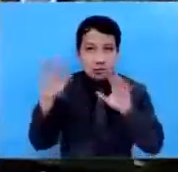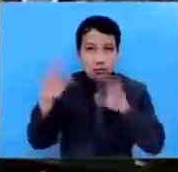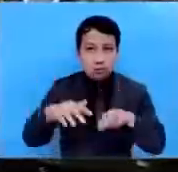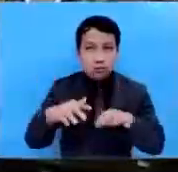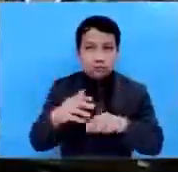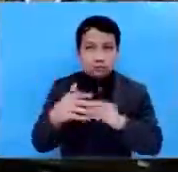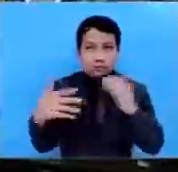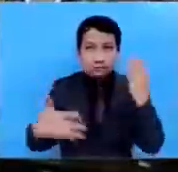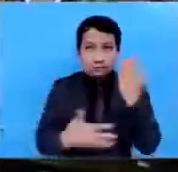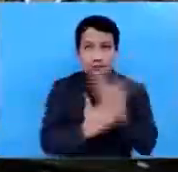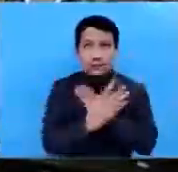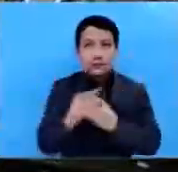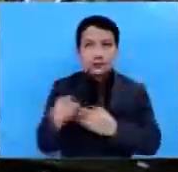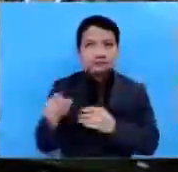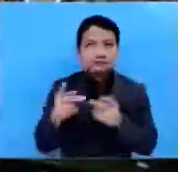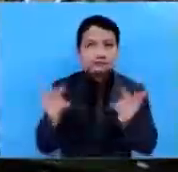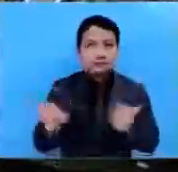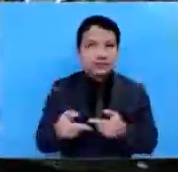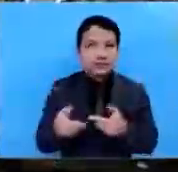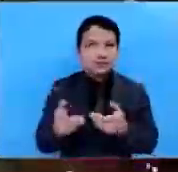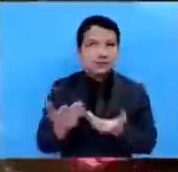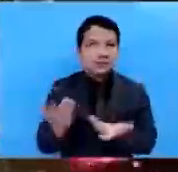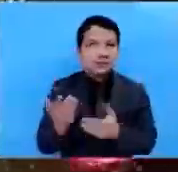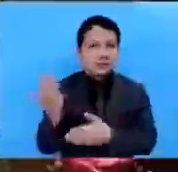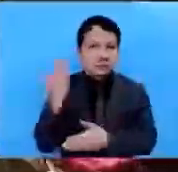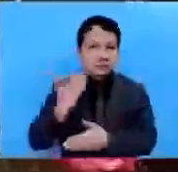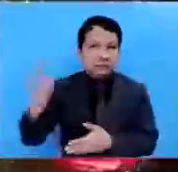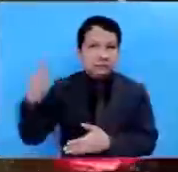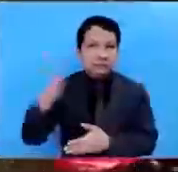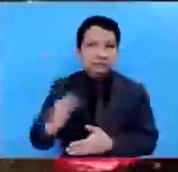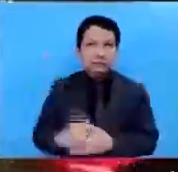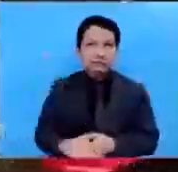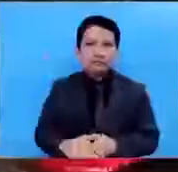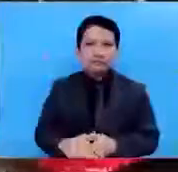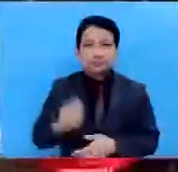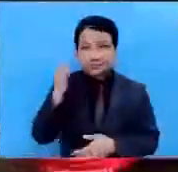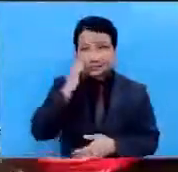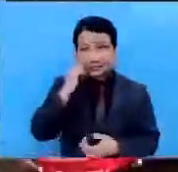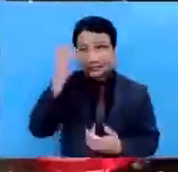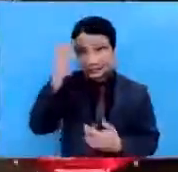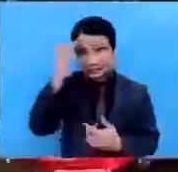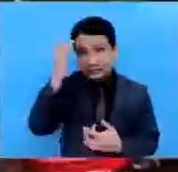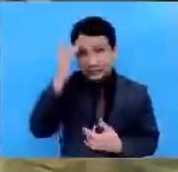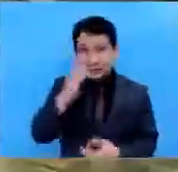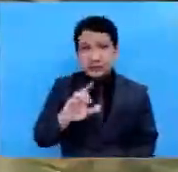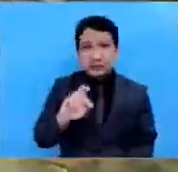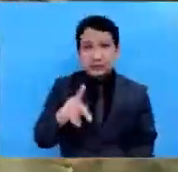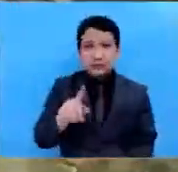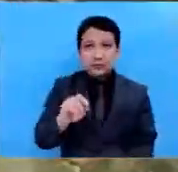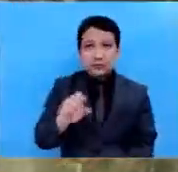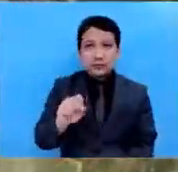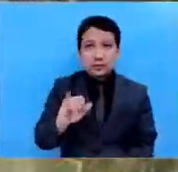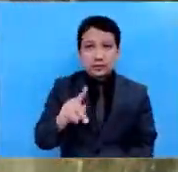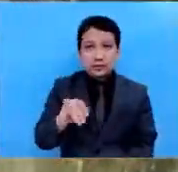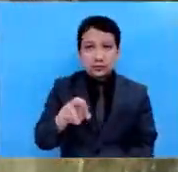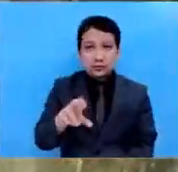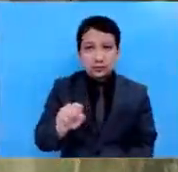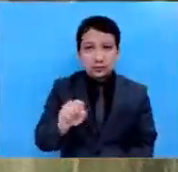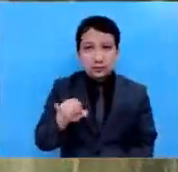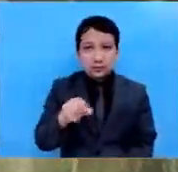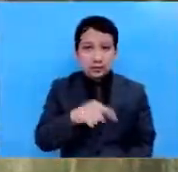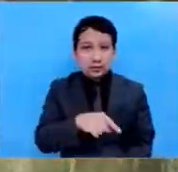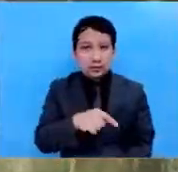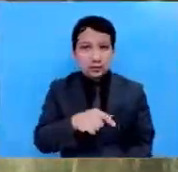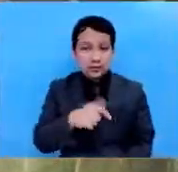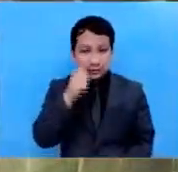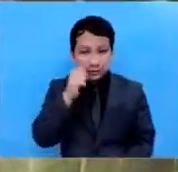ito bago sa mga residente. Ang problema, ang dalang sakit na baha gaya ng leptospirosis. Tulad ng asawa ni Evelyn na